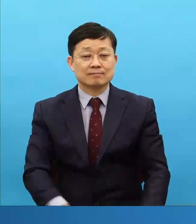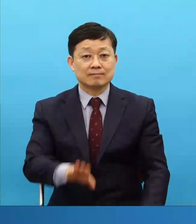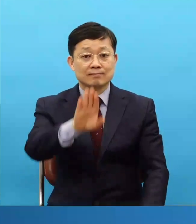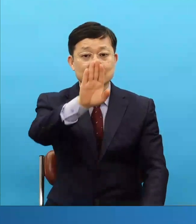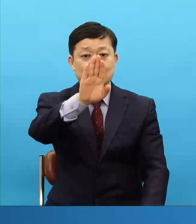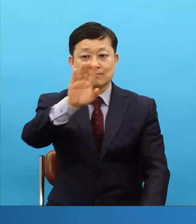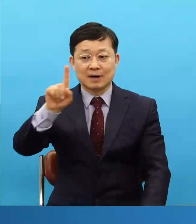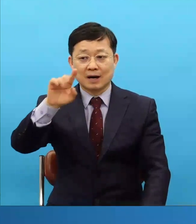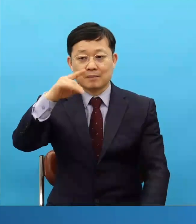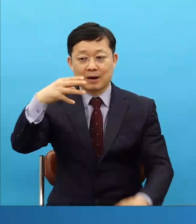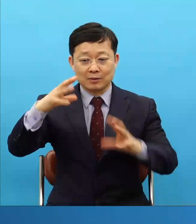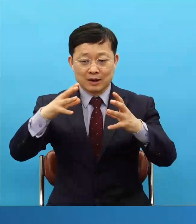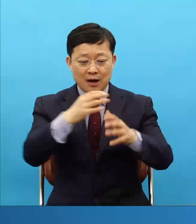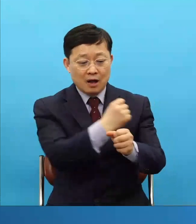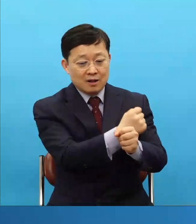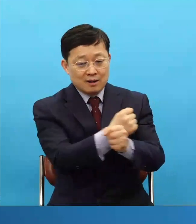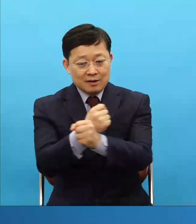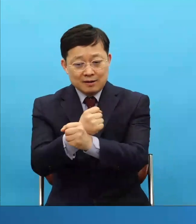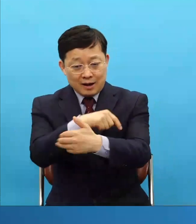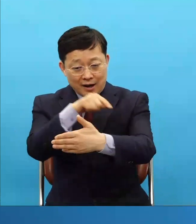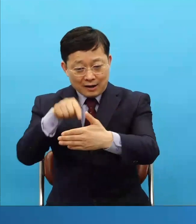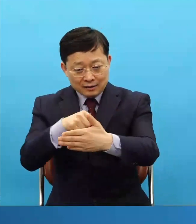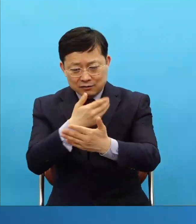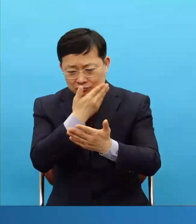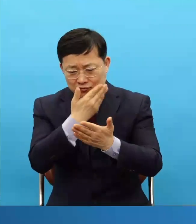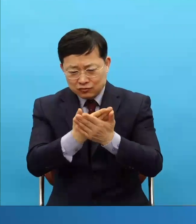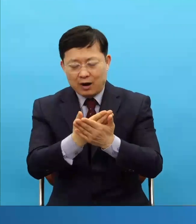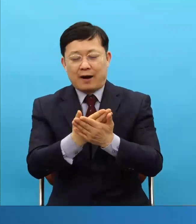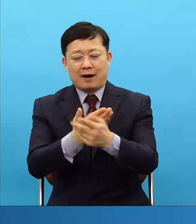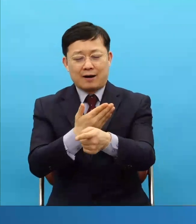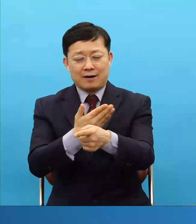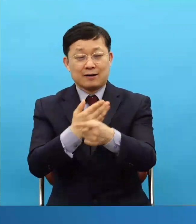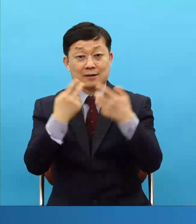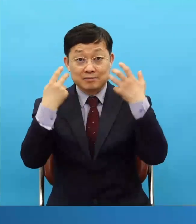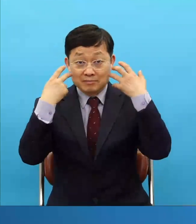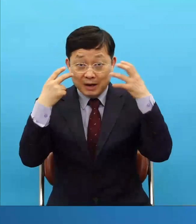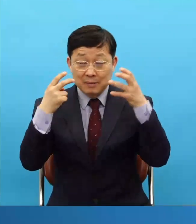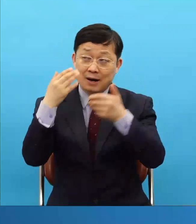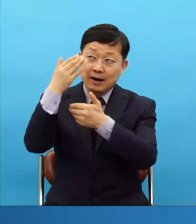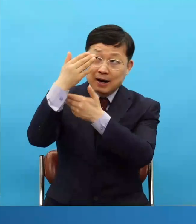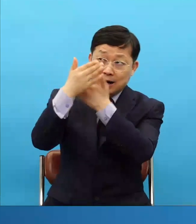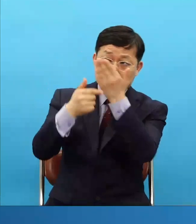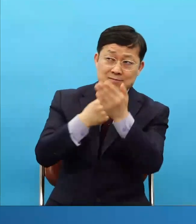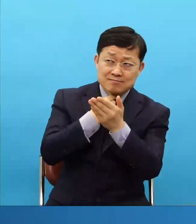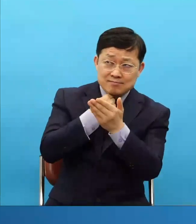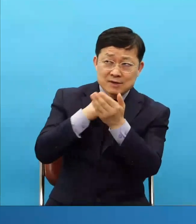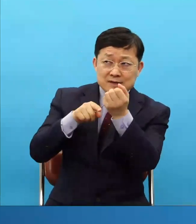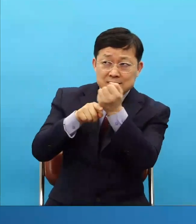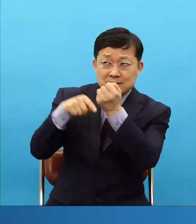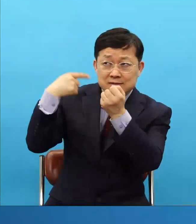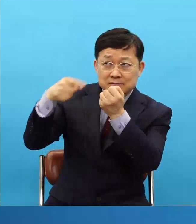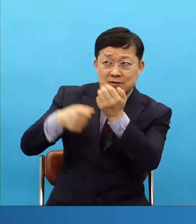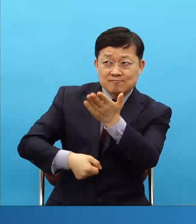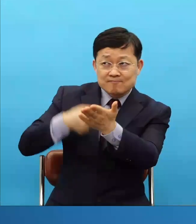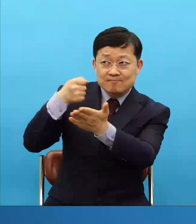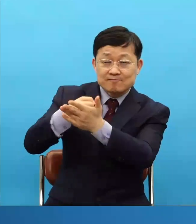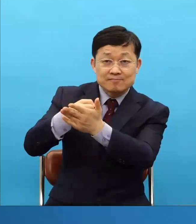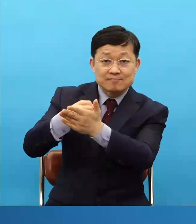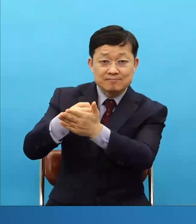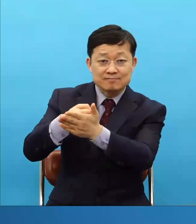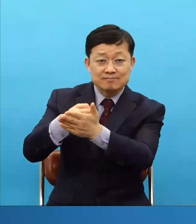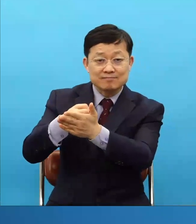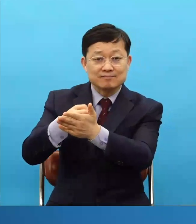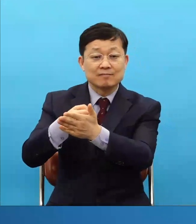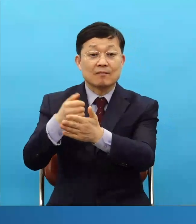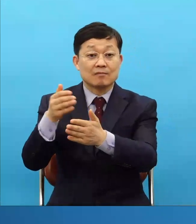돼. 뜻을 정했다. This kind of thing that happens again and again. Again, they were captive to Babylon, and so he resolved in his heart. 자, 그때 이런 결과가